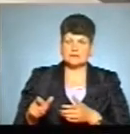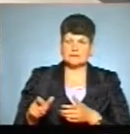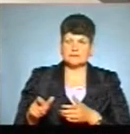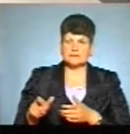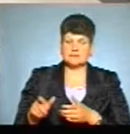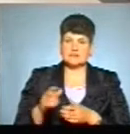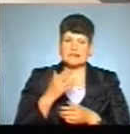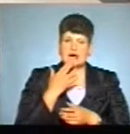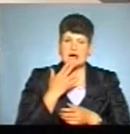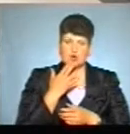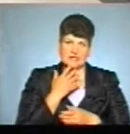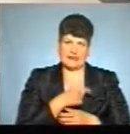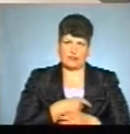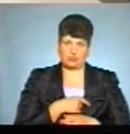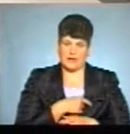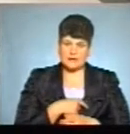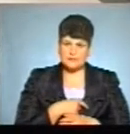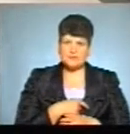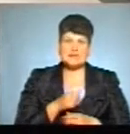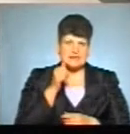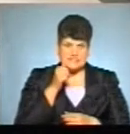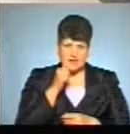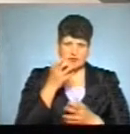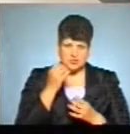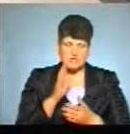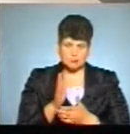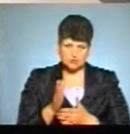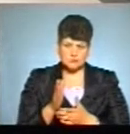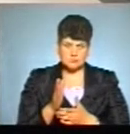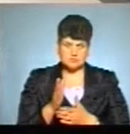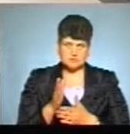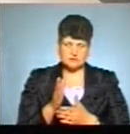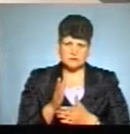кандидатів на народні депутати. Тобто ще завтра буде вже висвітлено, так?